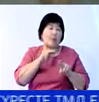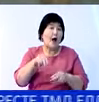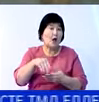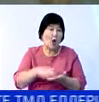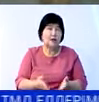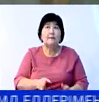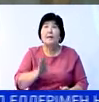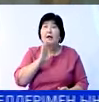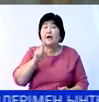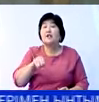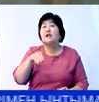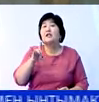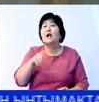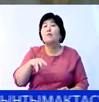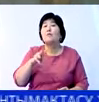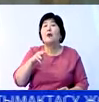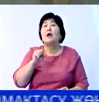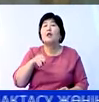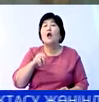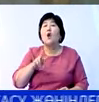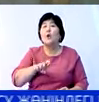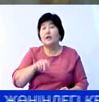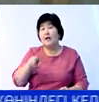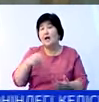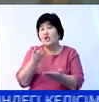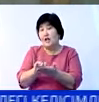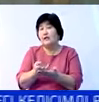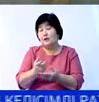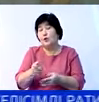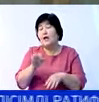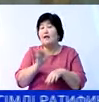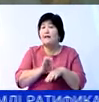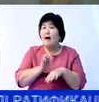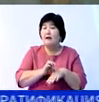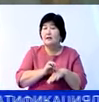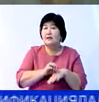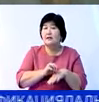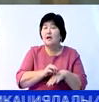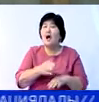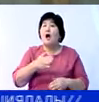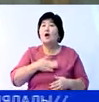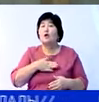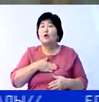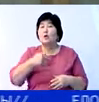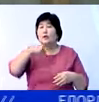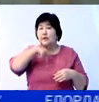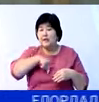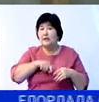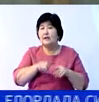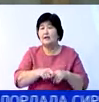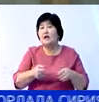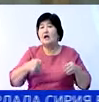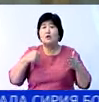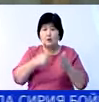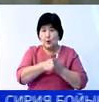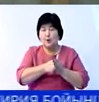Қыз баласы травматология бөлімшесіне жатқызылды. Жатқызылғандағы диагноз кеуденің жабық соғылуы